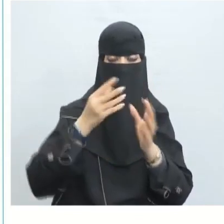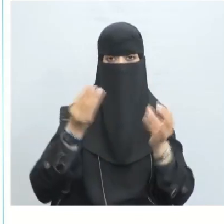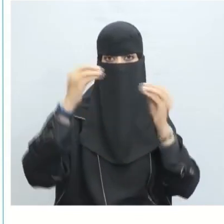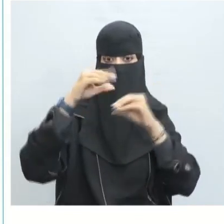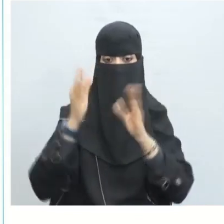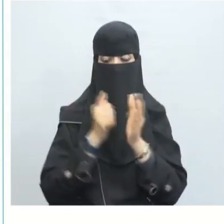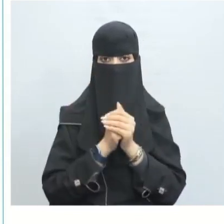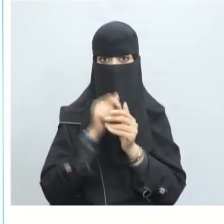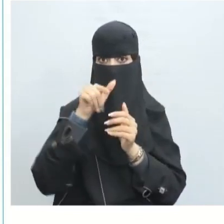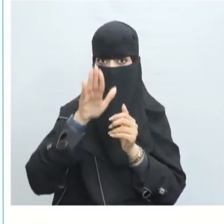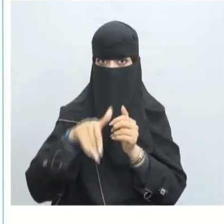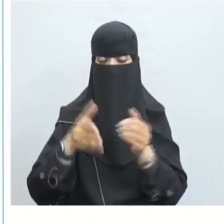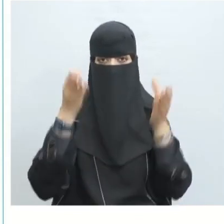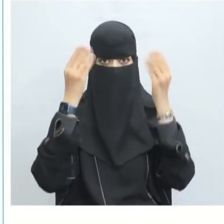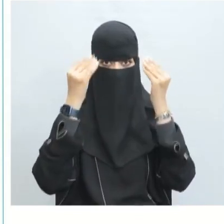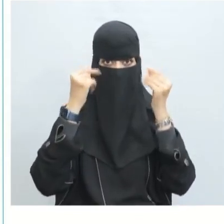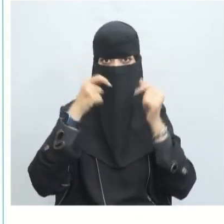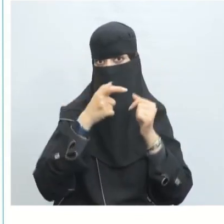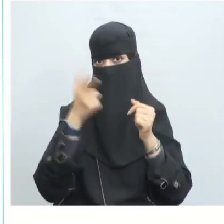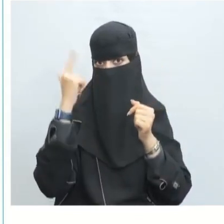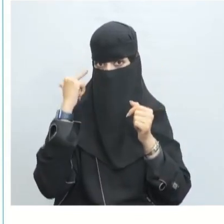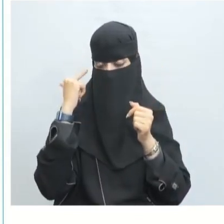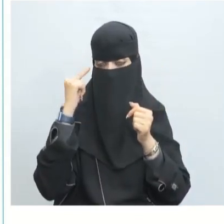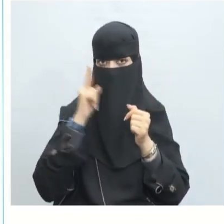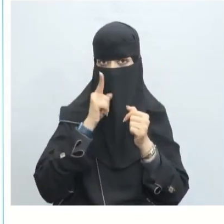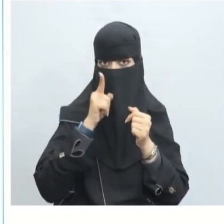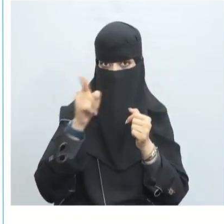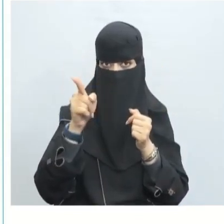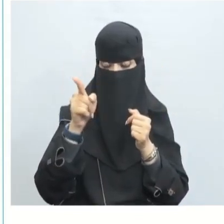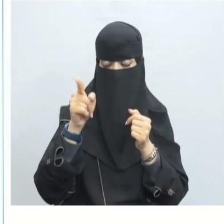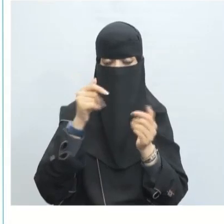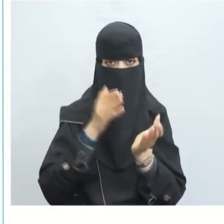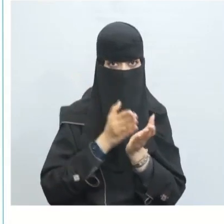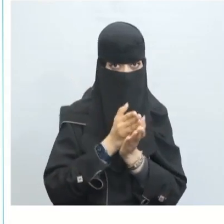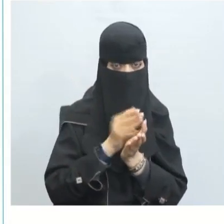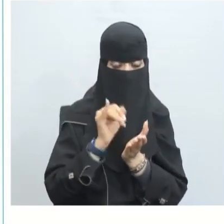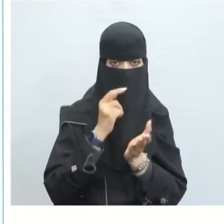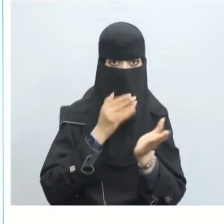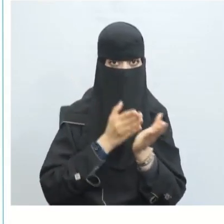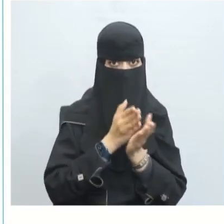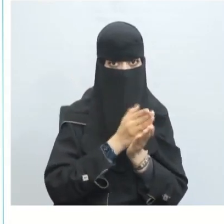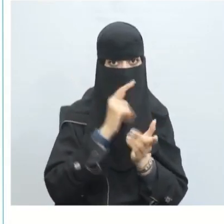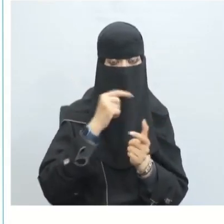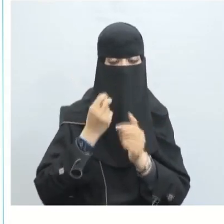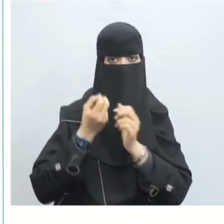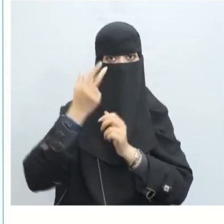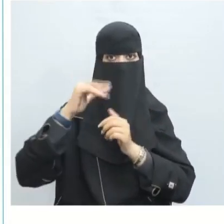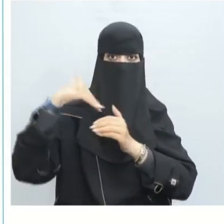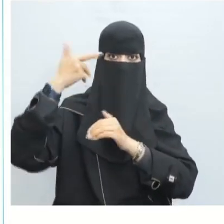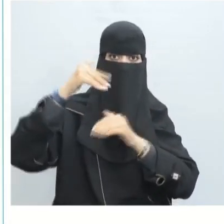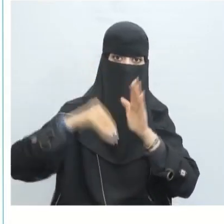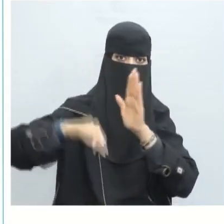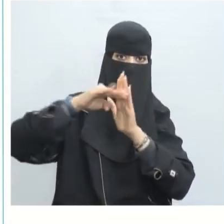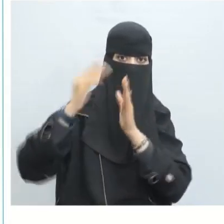مستويات الحضور اذا البيانات التاريخيه هو او هي طريقه من الطرق لتوقع مستوى